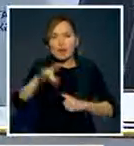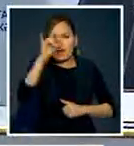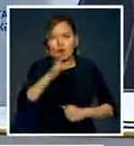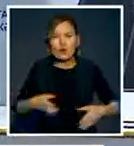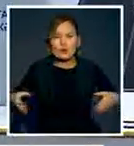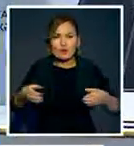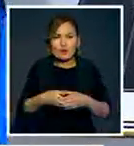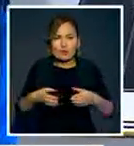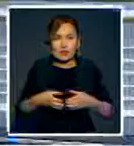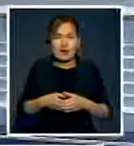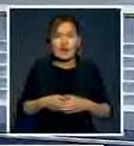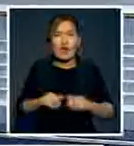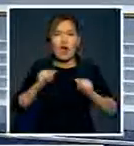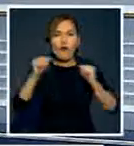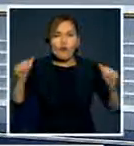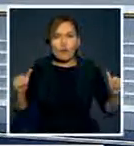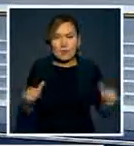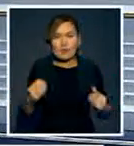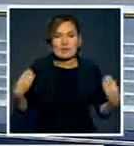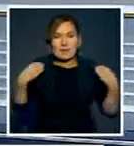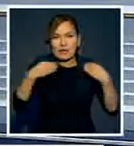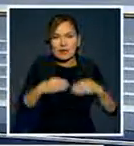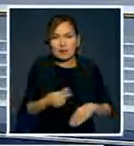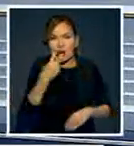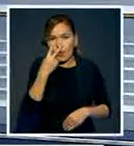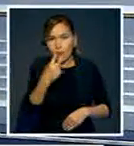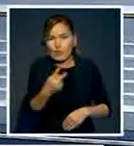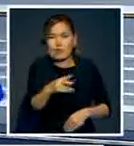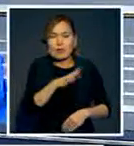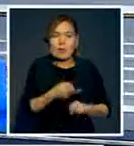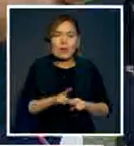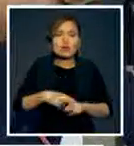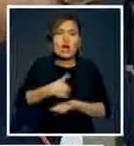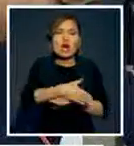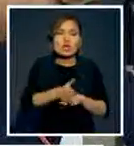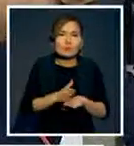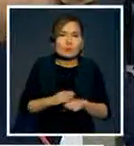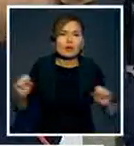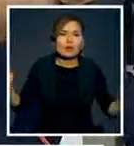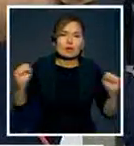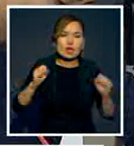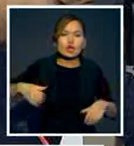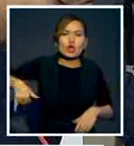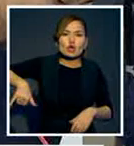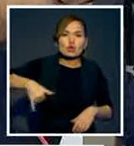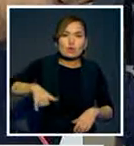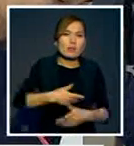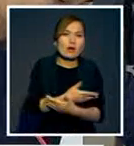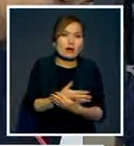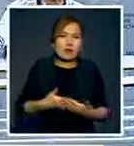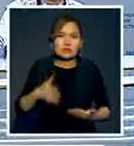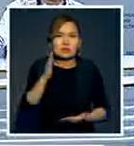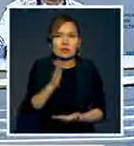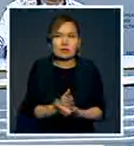Қазақстан құрамасының формасын таныстырды. Топтамада спорттық костюм, аяқ киім, күртеше және сөмкесінде өзге де керек жабдықтар